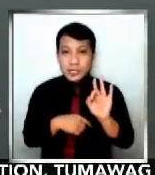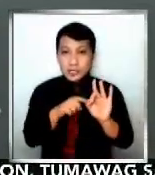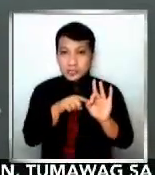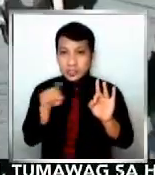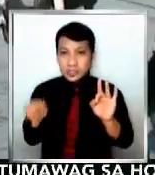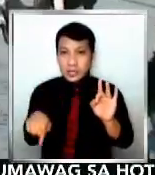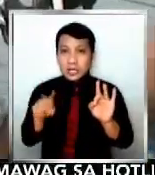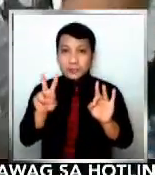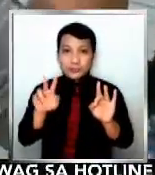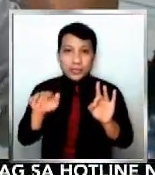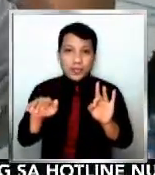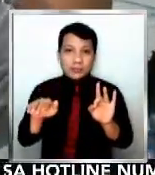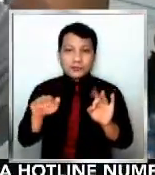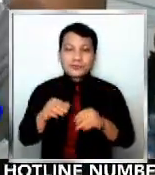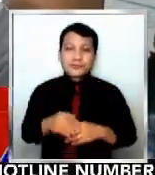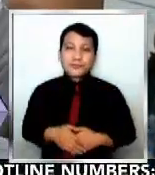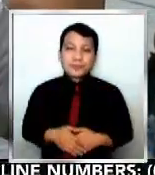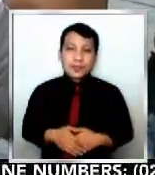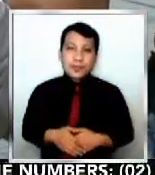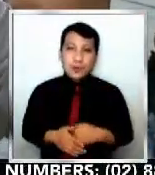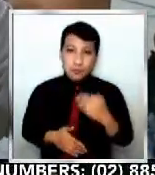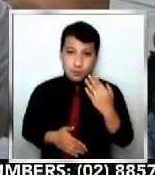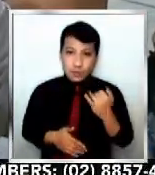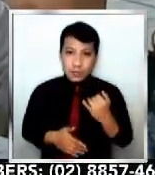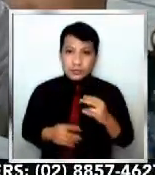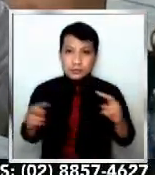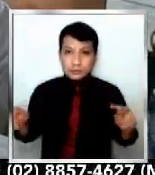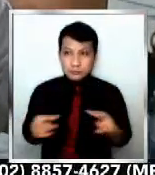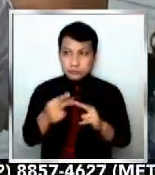hapon. Dahil nga po ng bulkang Are, kaysa naman po